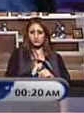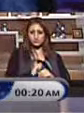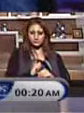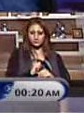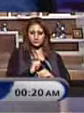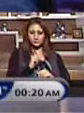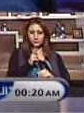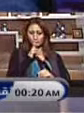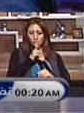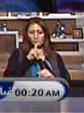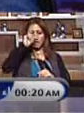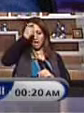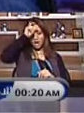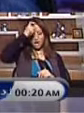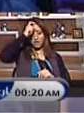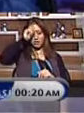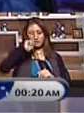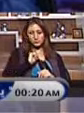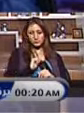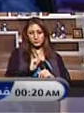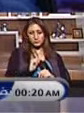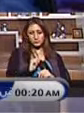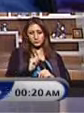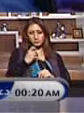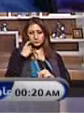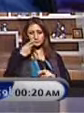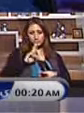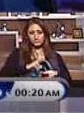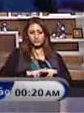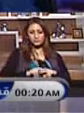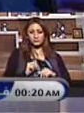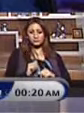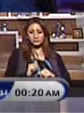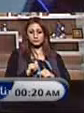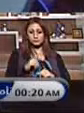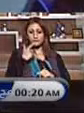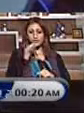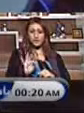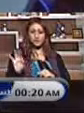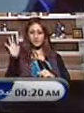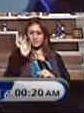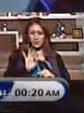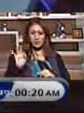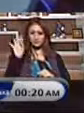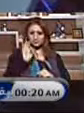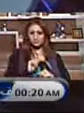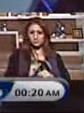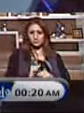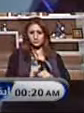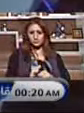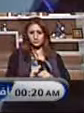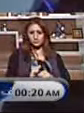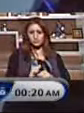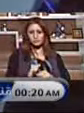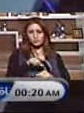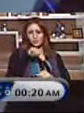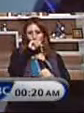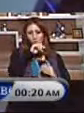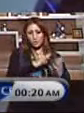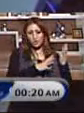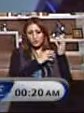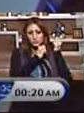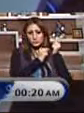علي امح هذه قال لا يا رسول الله يا علي اين هي قال هذه فمحاها النبي صلى الله عليه وسلم